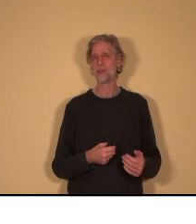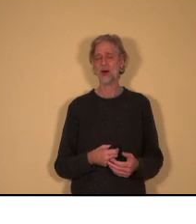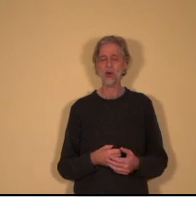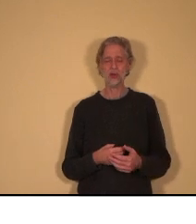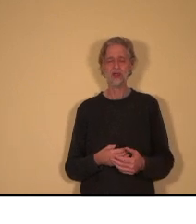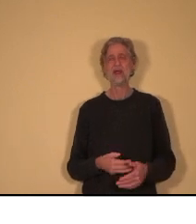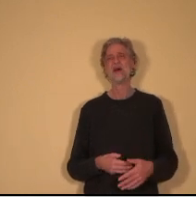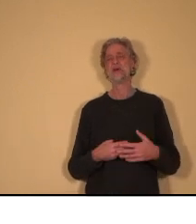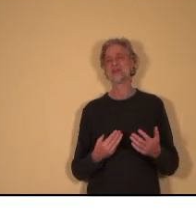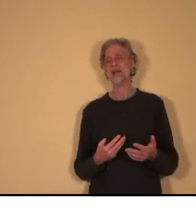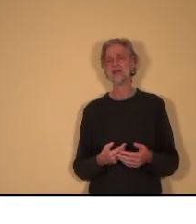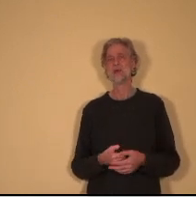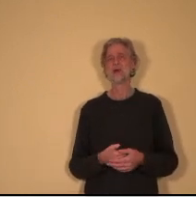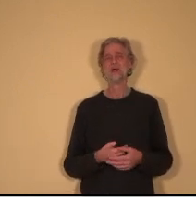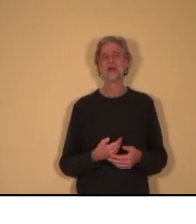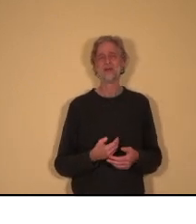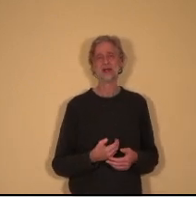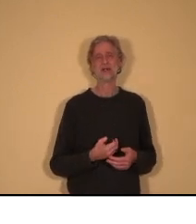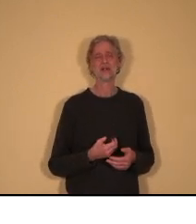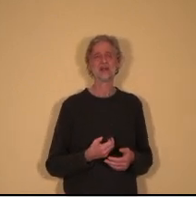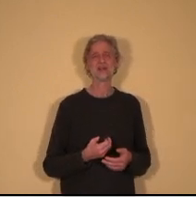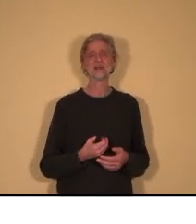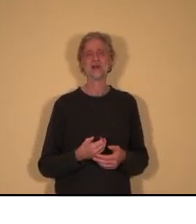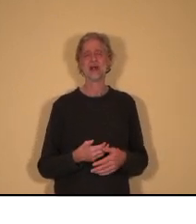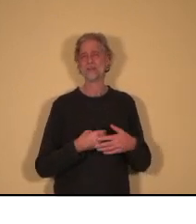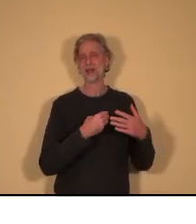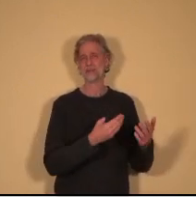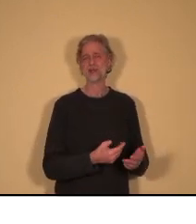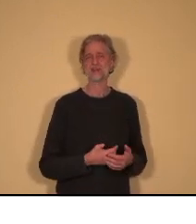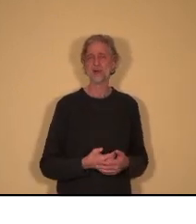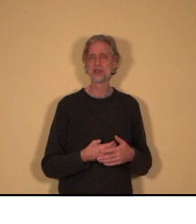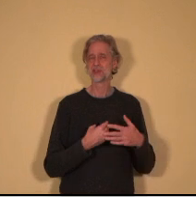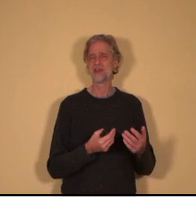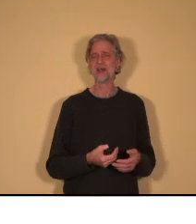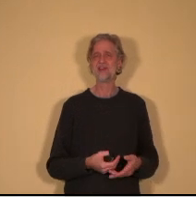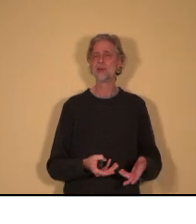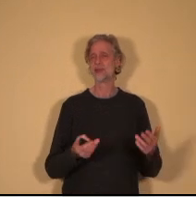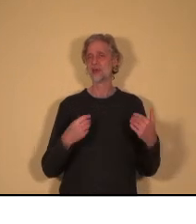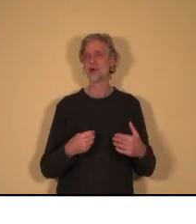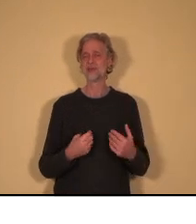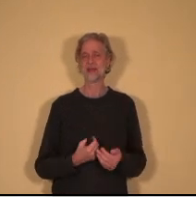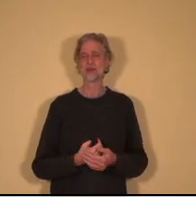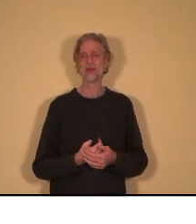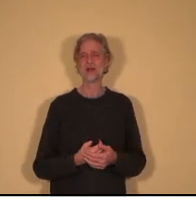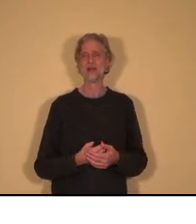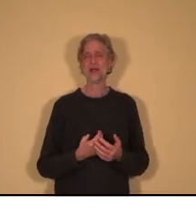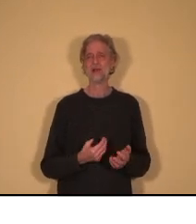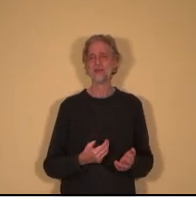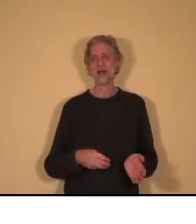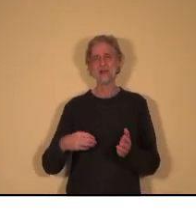die wir noch brauchen können. Beseitigung wäre das Carbon Capture and Storage, CCS, wo man das also aus der